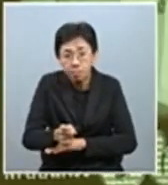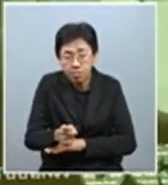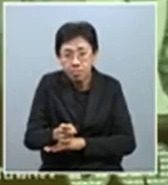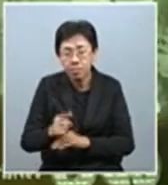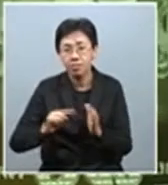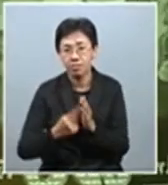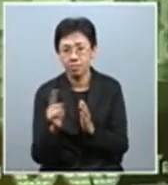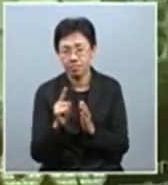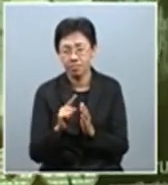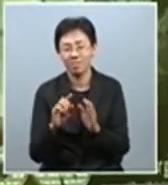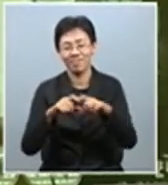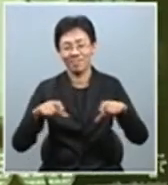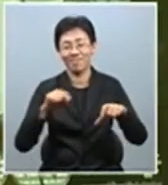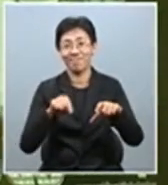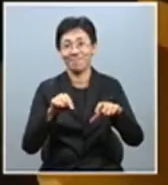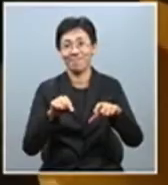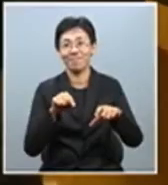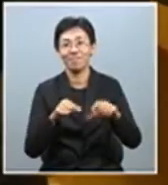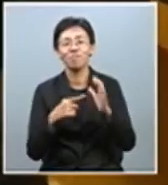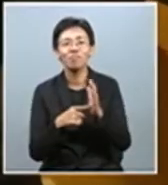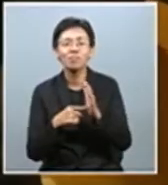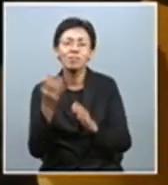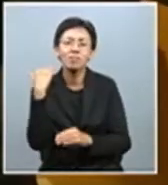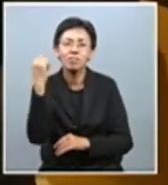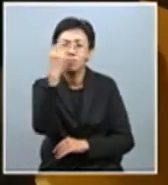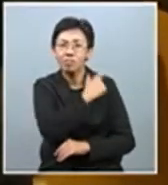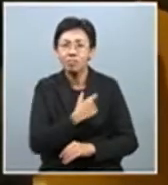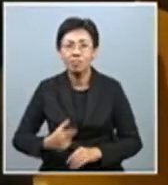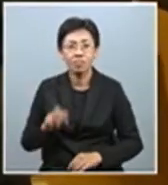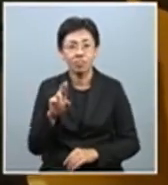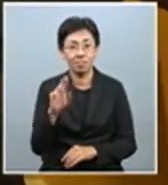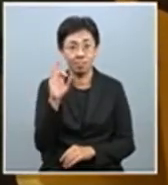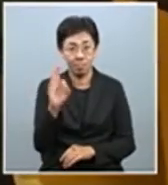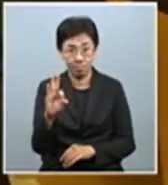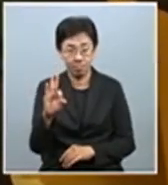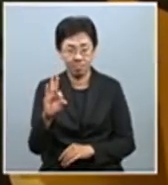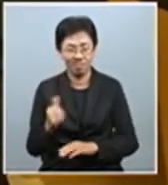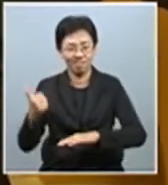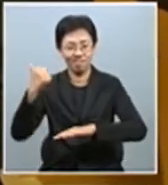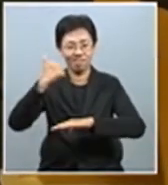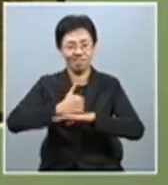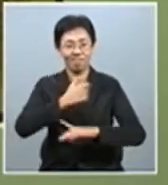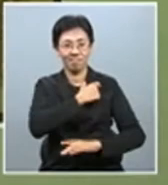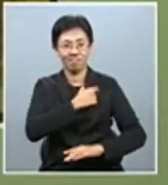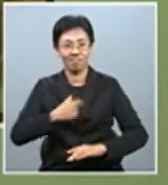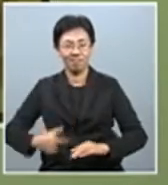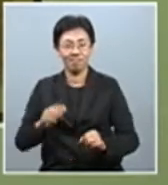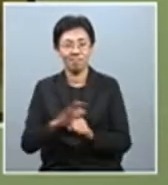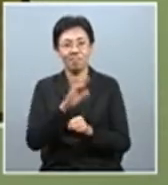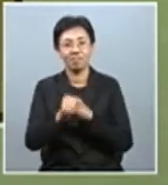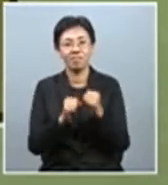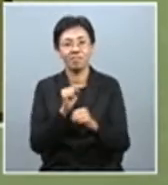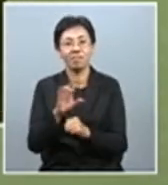ากแบบอันนี้เป็นแบบตอนที่ในหลวงรัชกาลที่9นะคะครองราชครบ70พรรษา